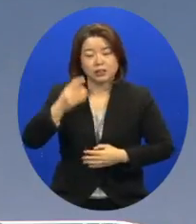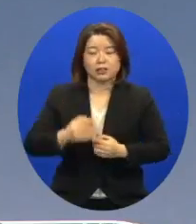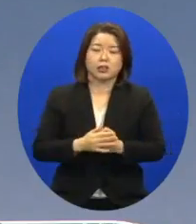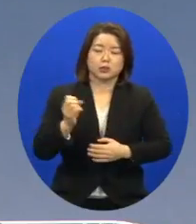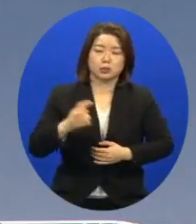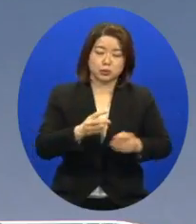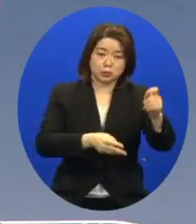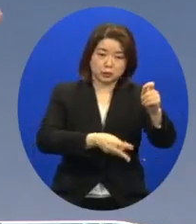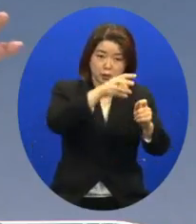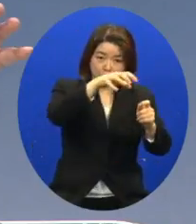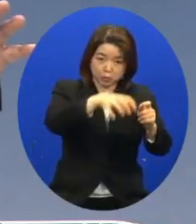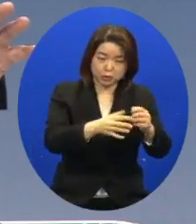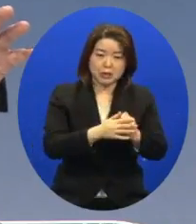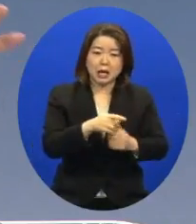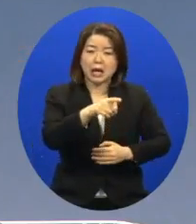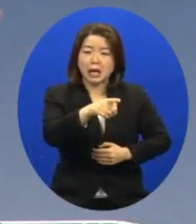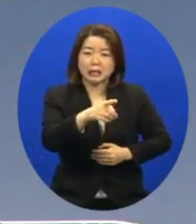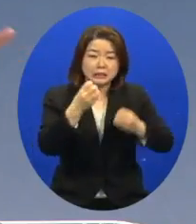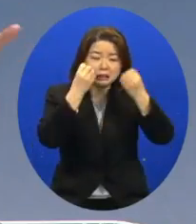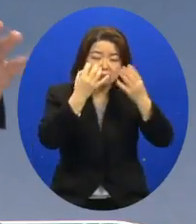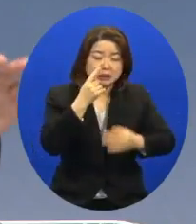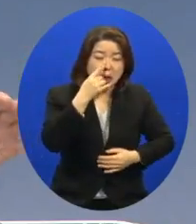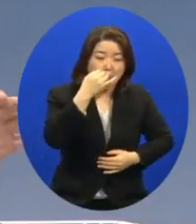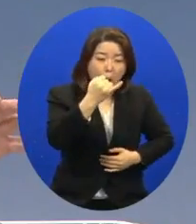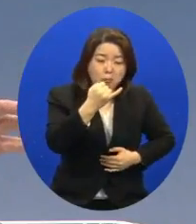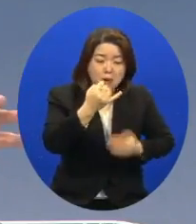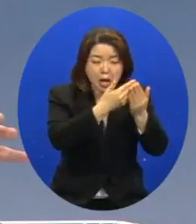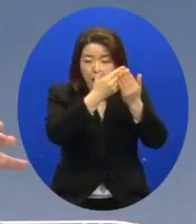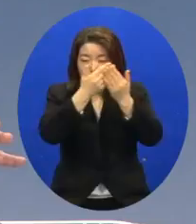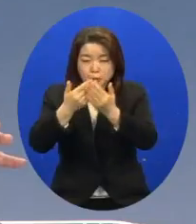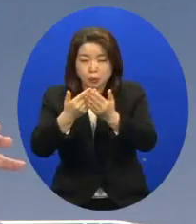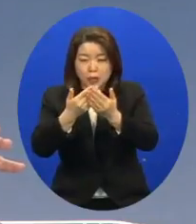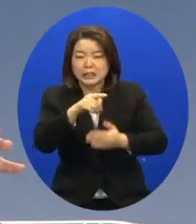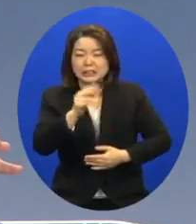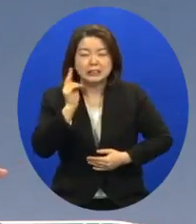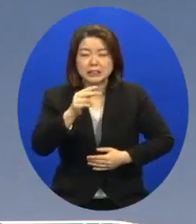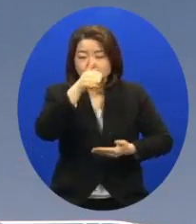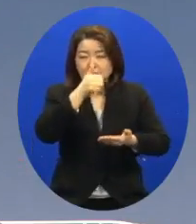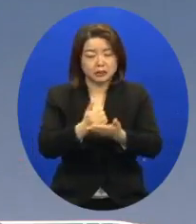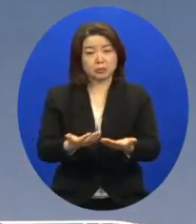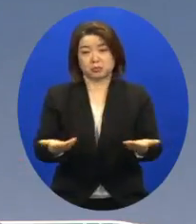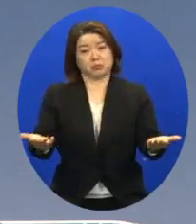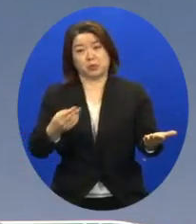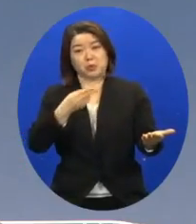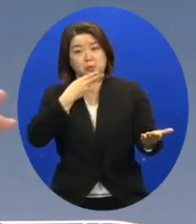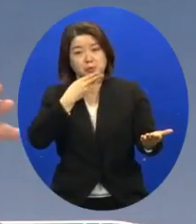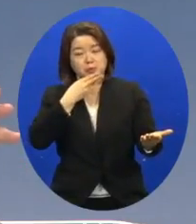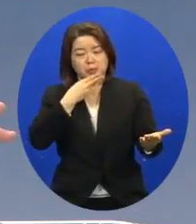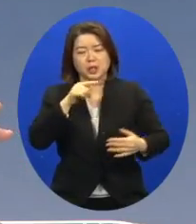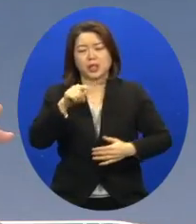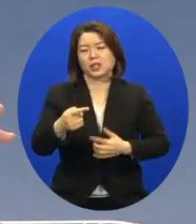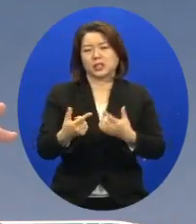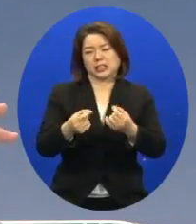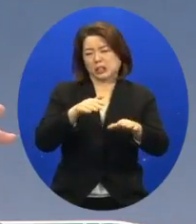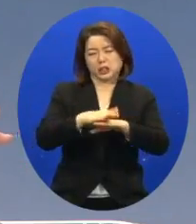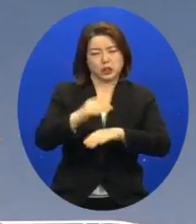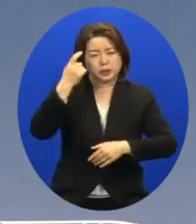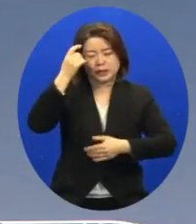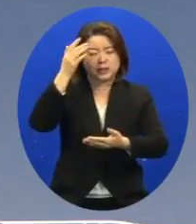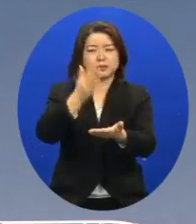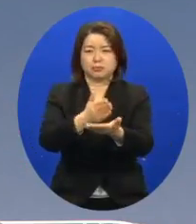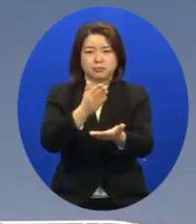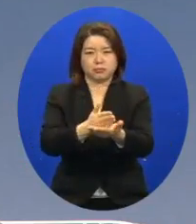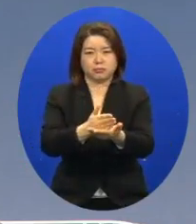그 계모와 동구 하는 것 같은 그런 죄를 우리는 지음 건 아니다 이렇게 말하지 말라는 것입니다